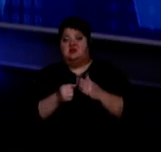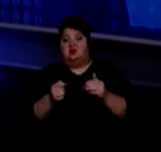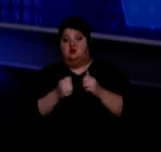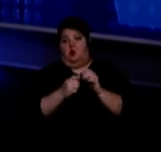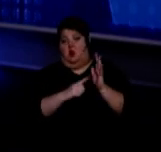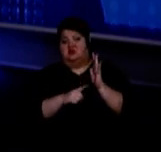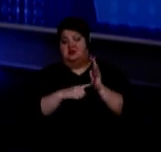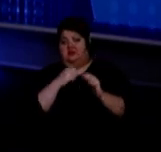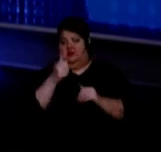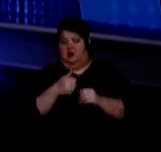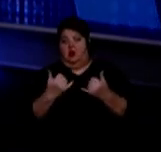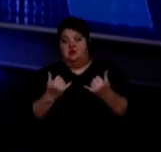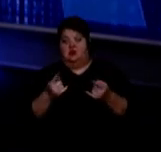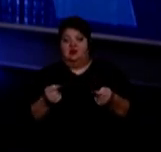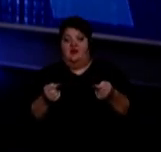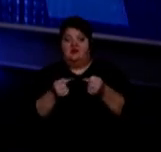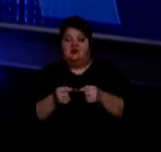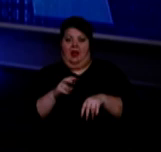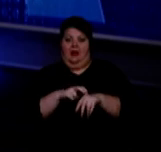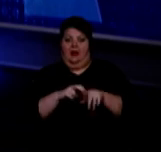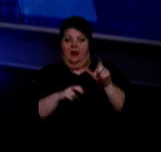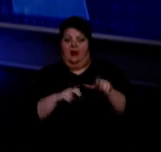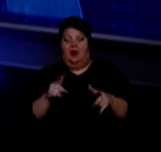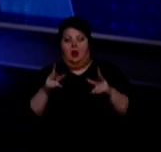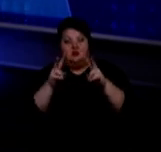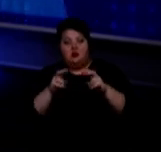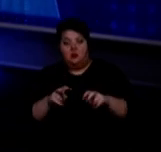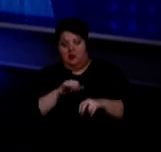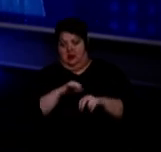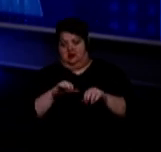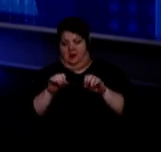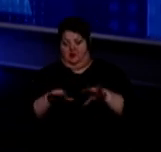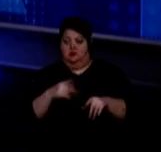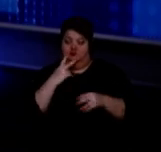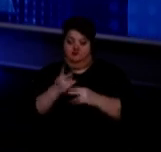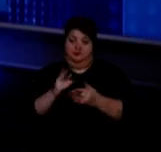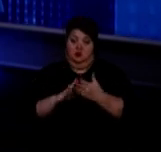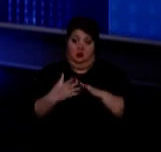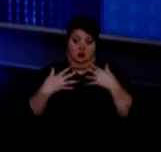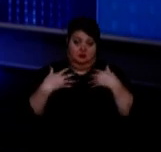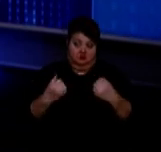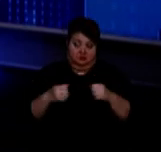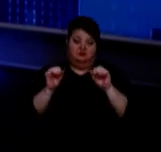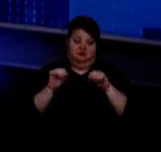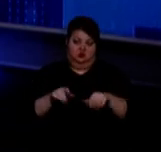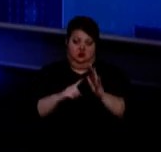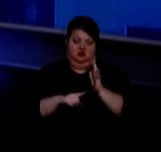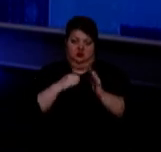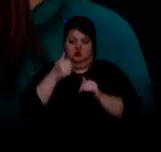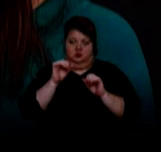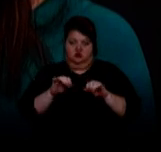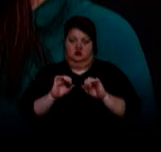років, але зараз це визначає все лікар, який обстежує донора. Якщо його стан дозволяє здоров'я здавати і в 60 років, будь